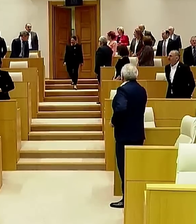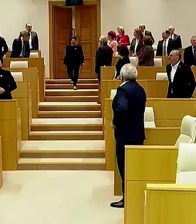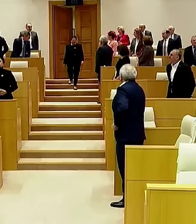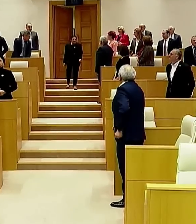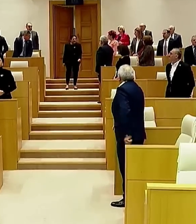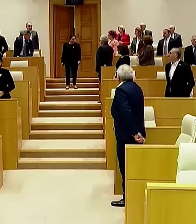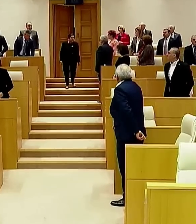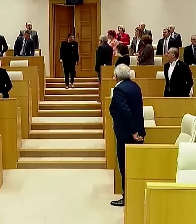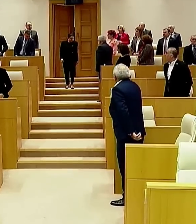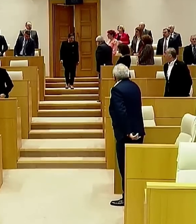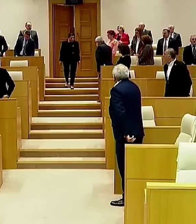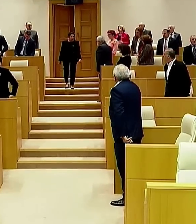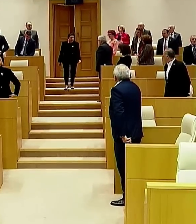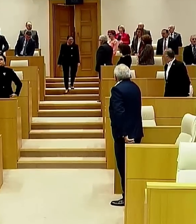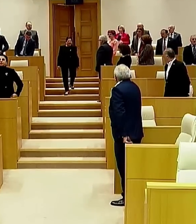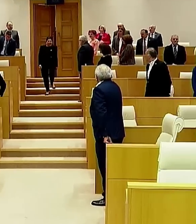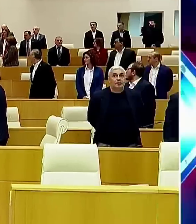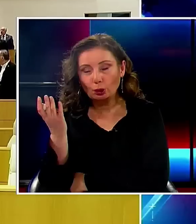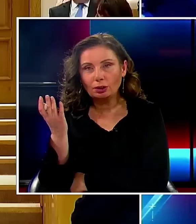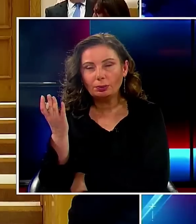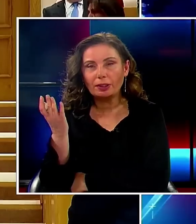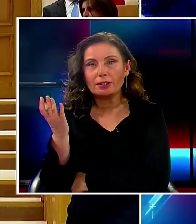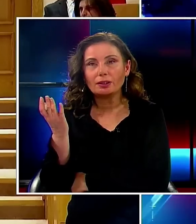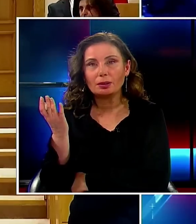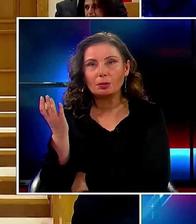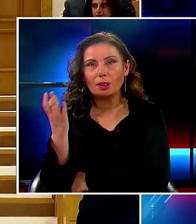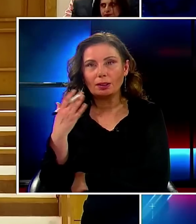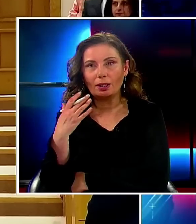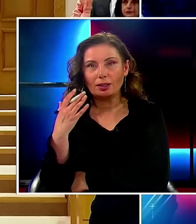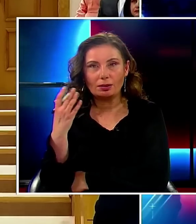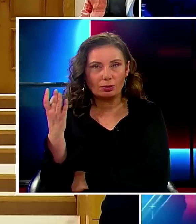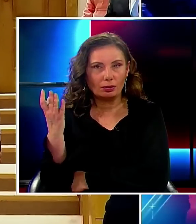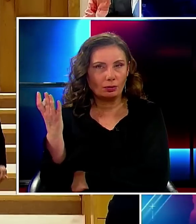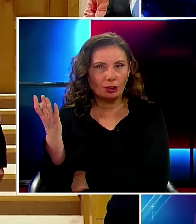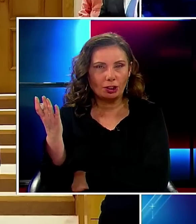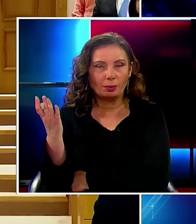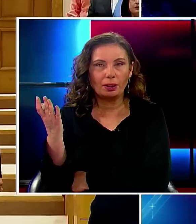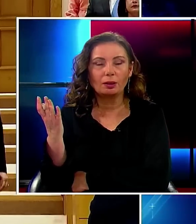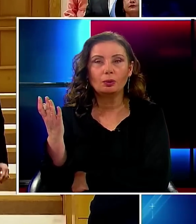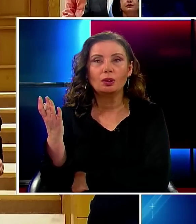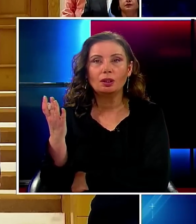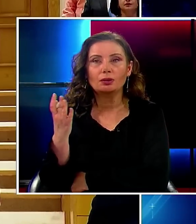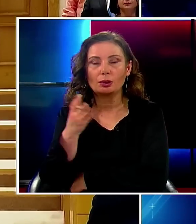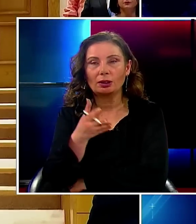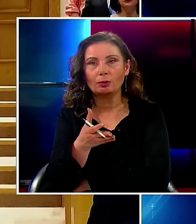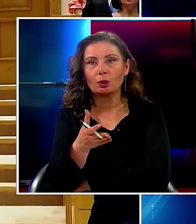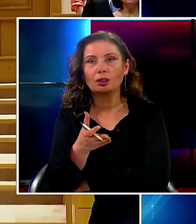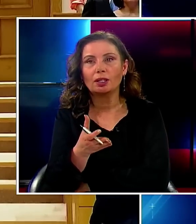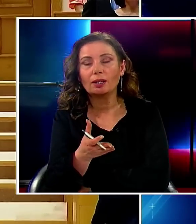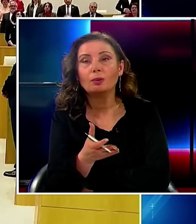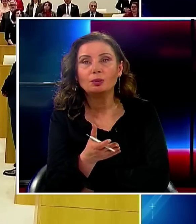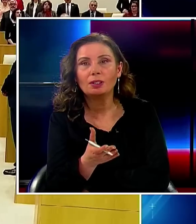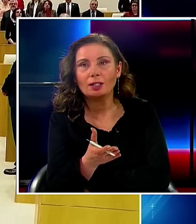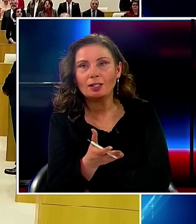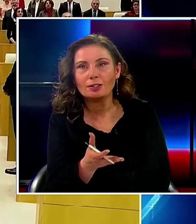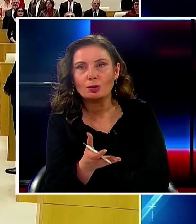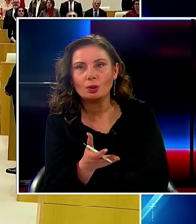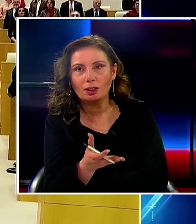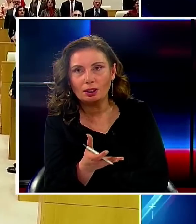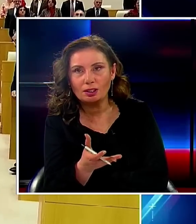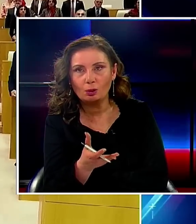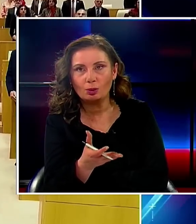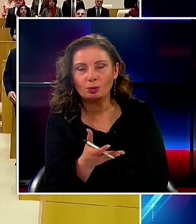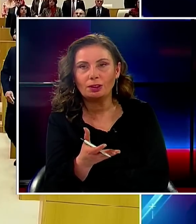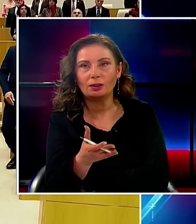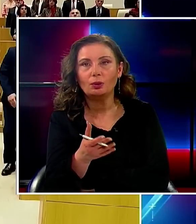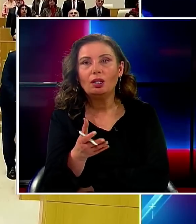მოთხოვნების შესრულებისთვის. კი ბატონო, მე რჩება შთაბეჭდილება, რომ ოპოზიციის ტონი პრეზიდენტის მიმართ არის უკვე შერბილებული, ზუსტად იმ როლიდან გამომდინარე, რაზეც